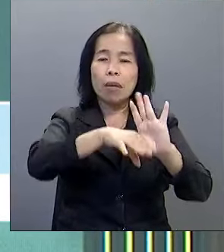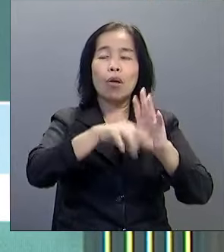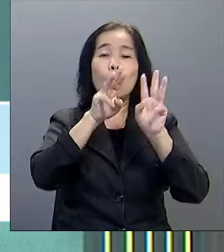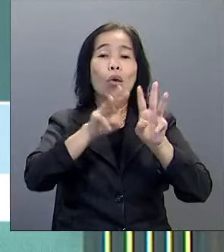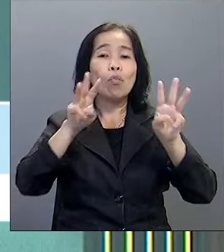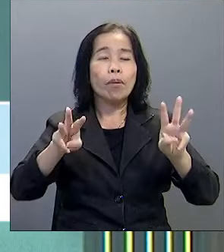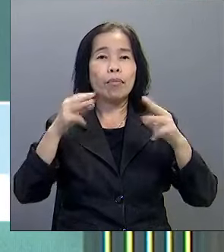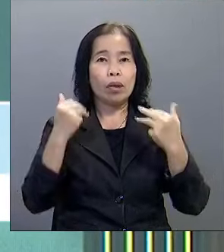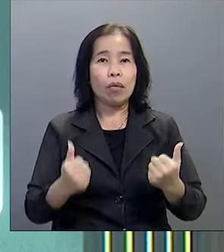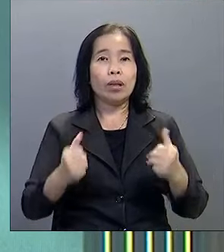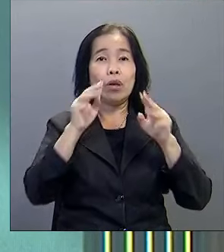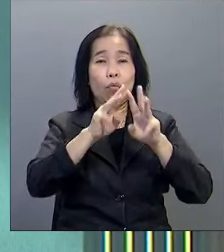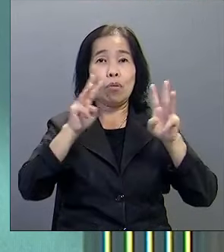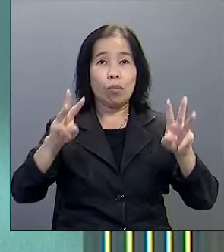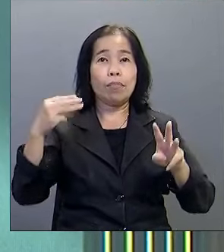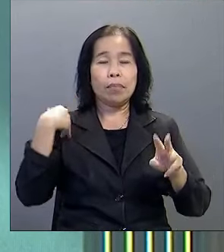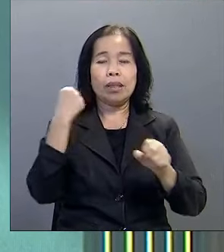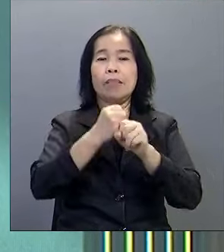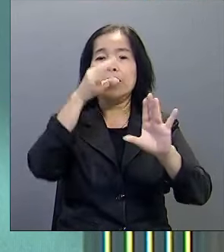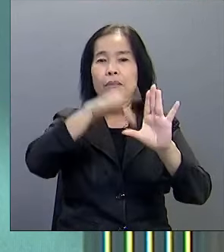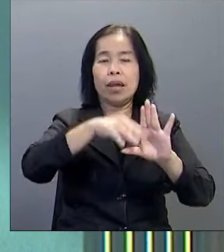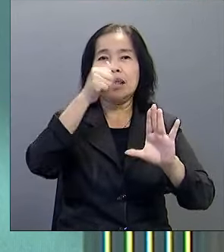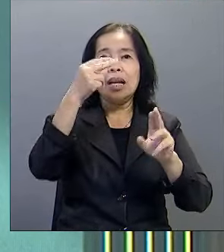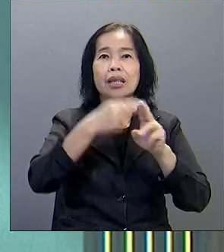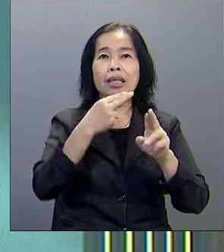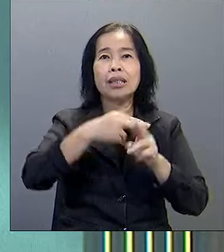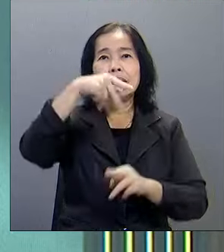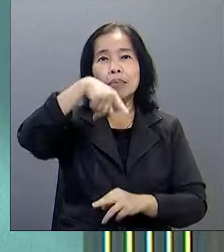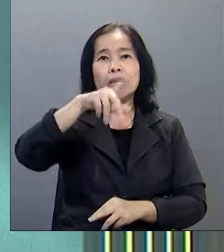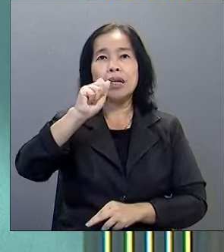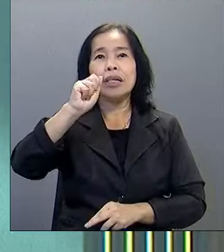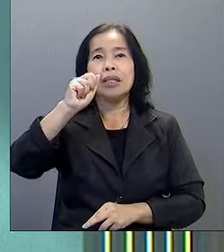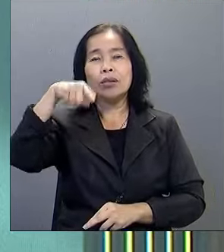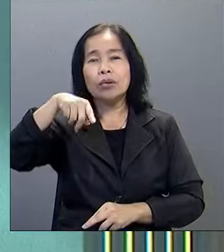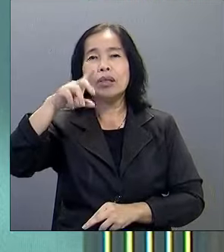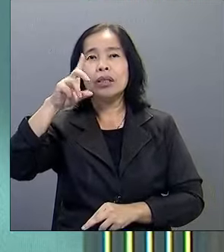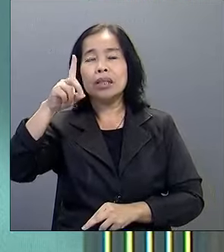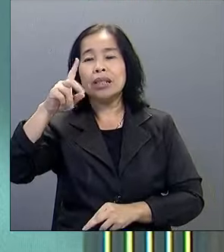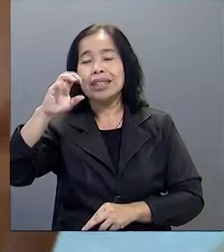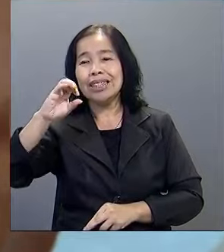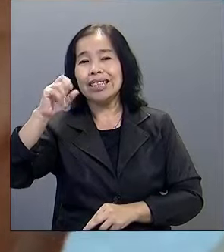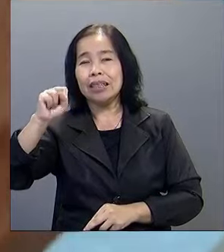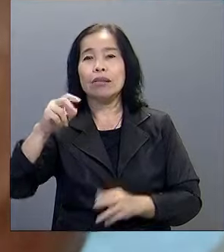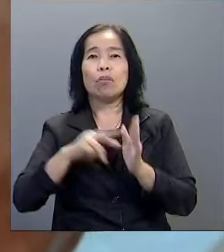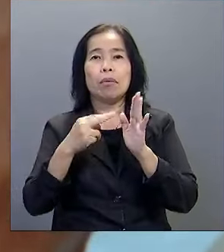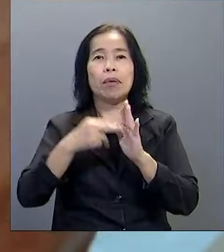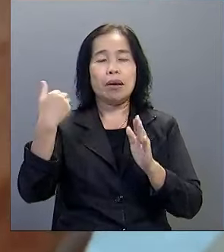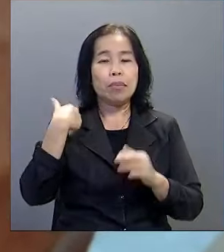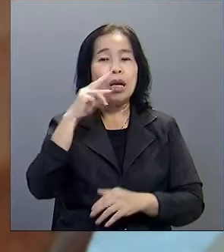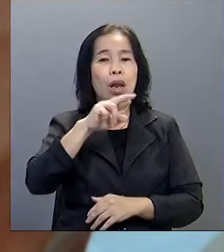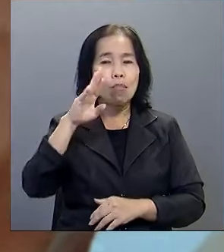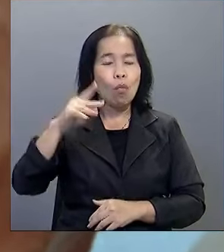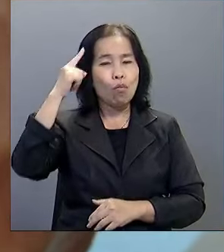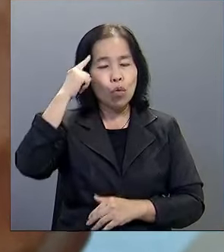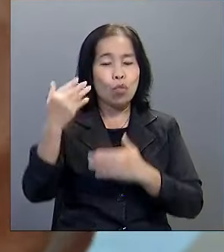ตอนนี้เว็ไตที่เปิให้ใช้งาน สามารสมัได้เลยก็คือ ptm.polis.jo.thคุจะรู้เลยว่าในระบบคุณเคยดน